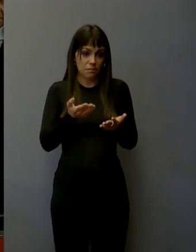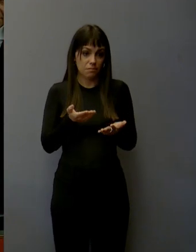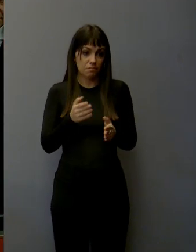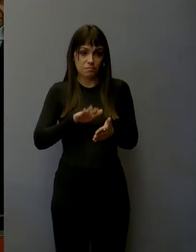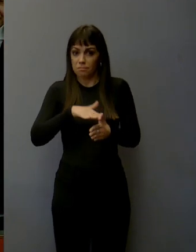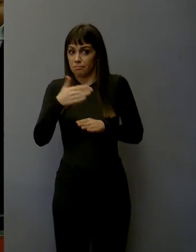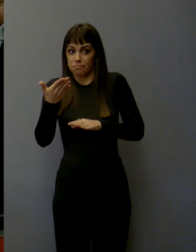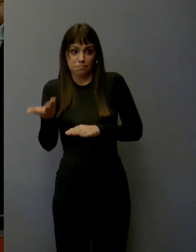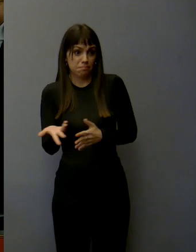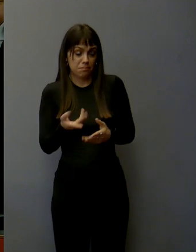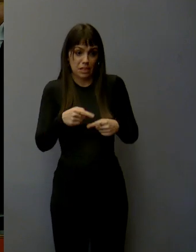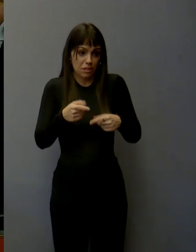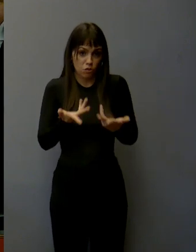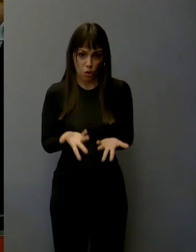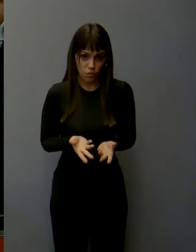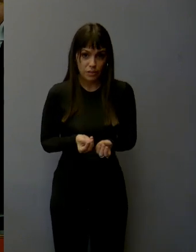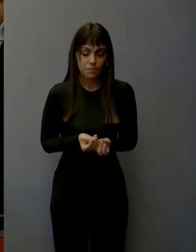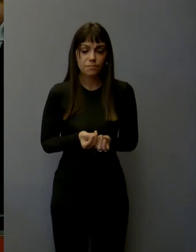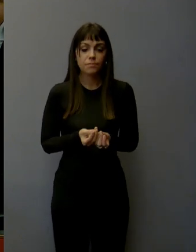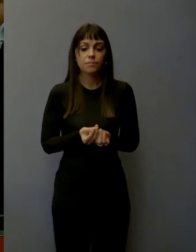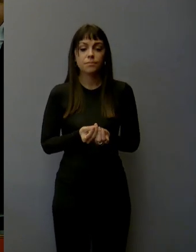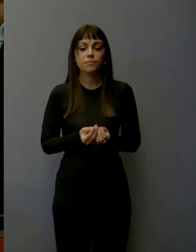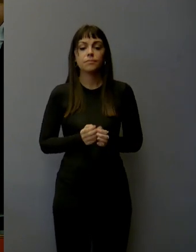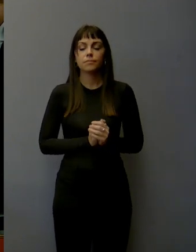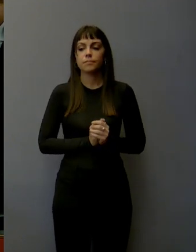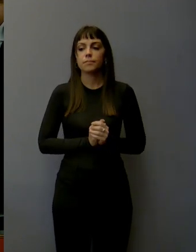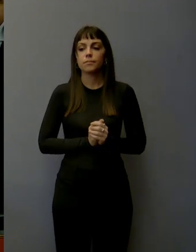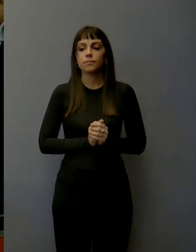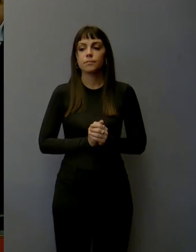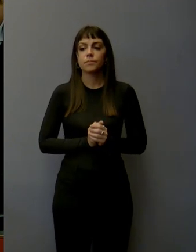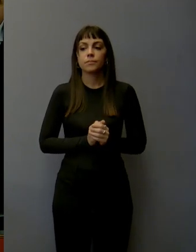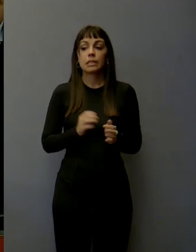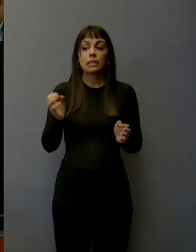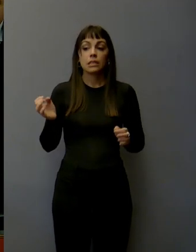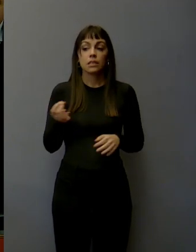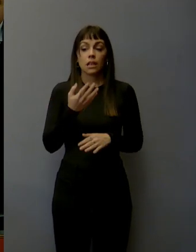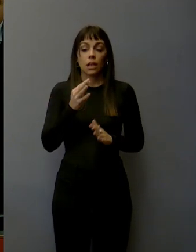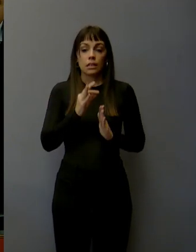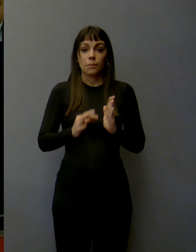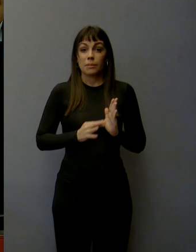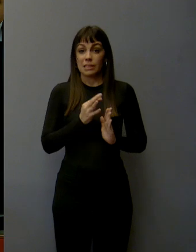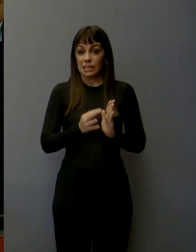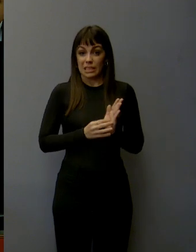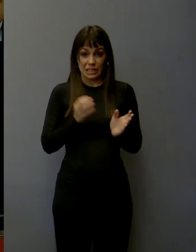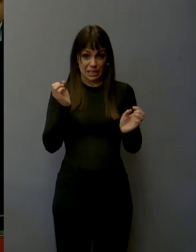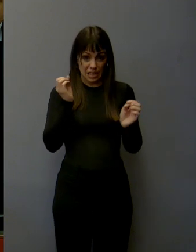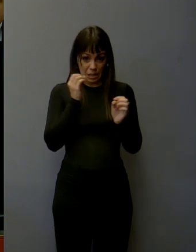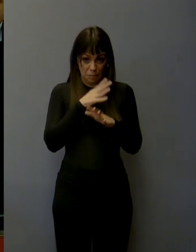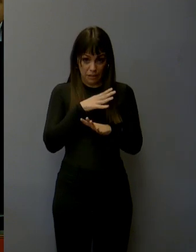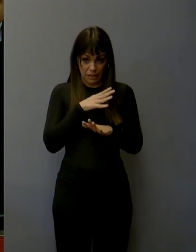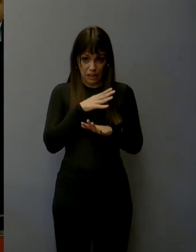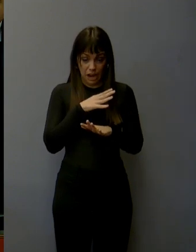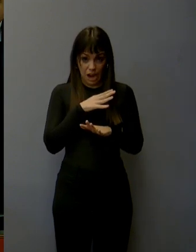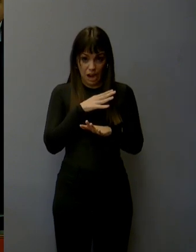Allora adesso se non ho dimenticato ordini del giorno della griglia